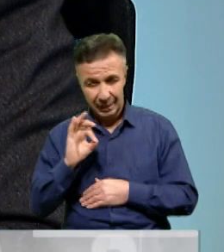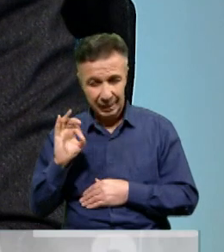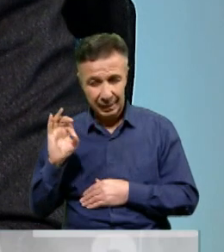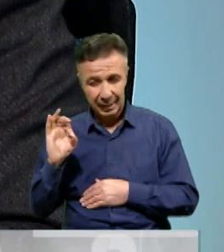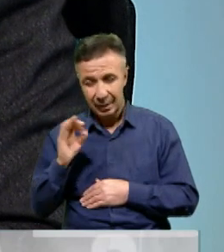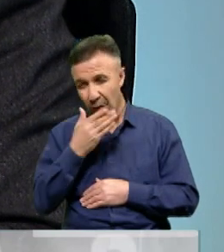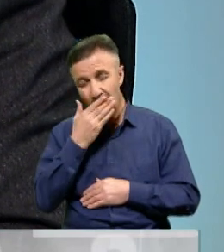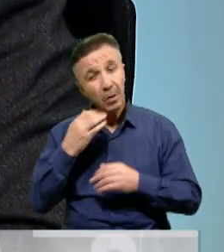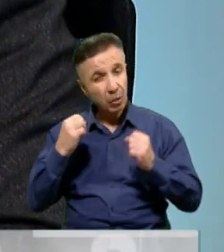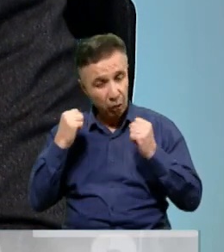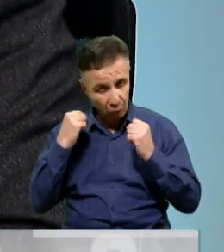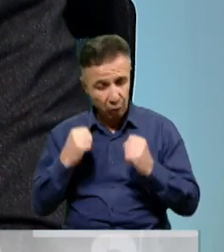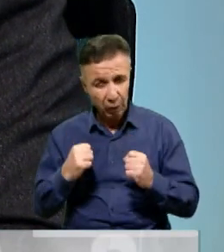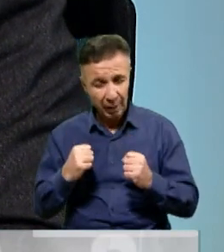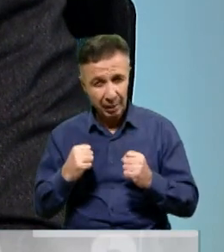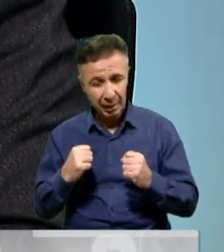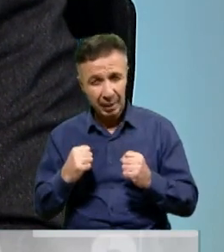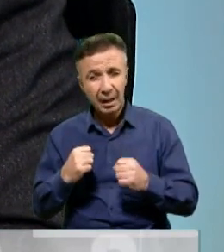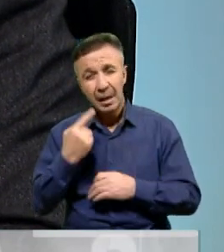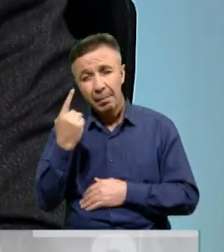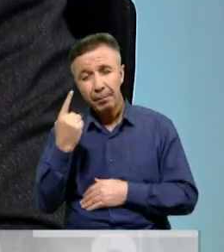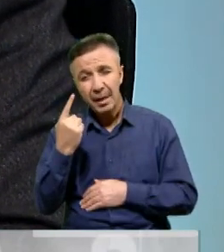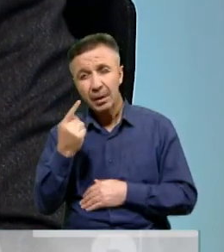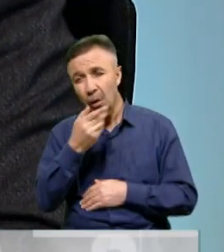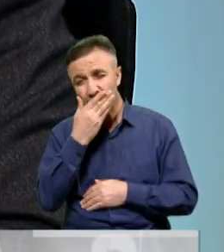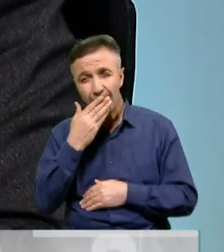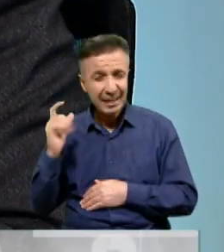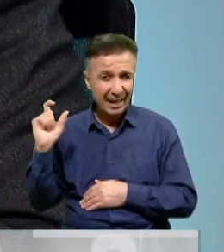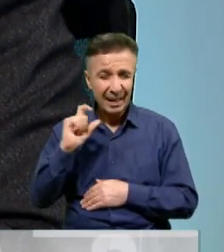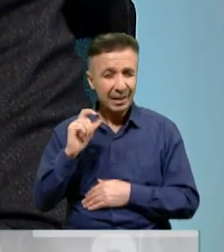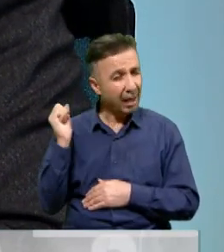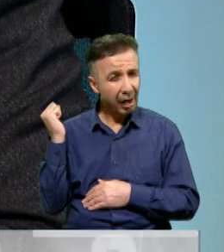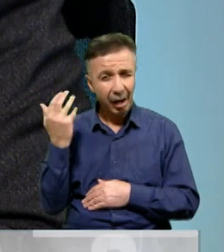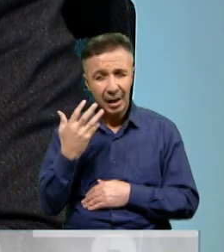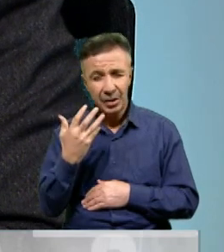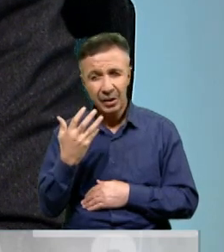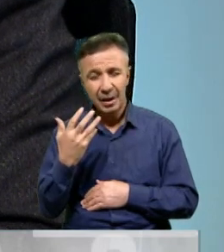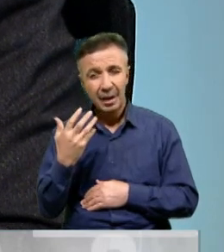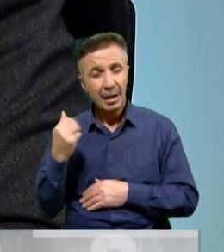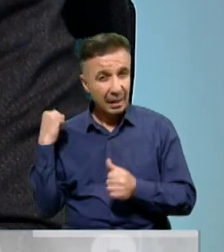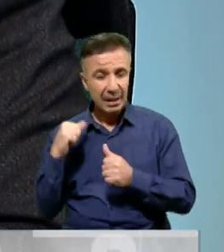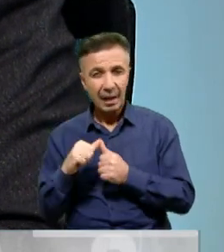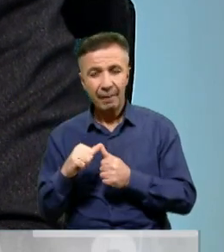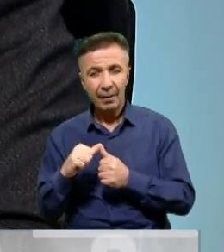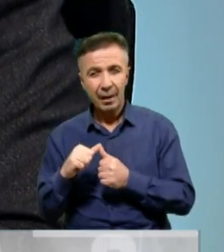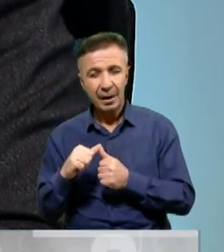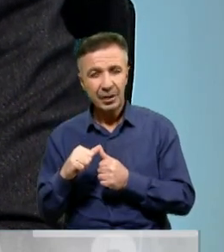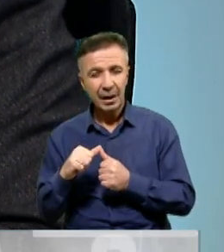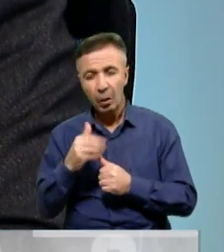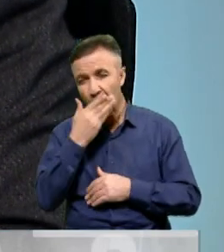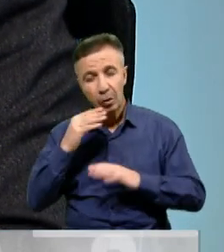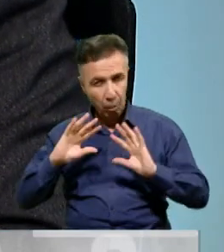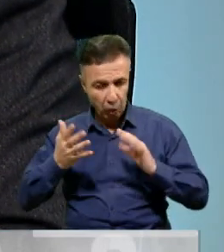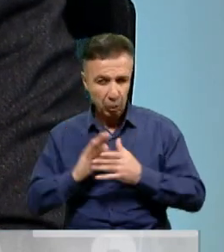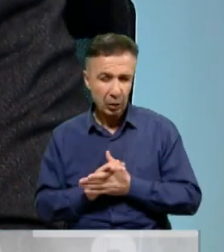gün kefaret orucu tutar. Bir de o Ramazan'da kaç defa orucunu bozduysa onu da